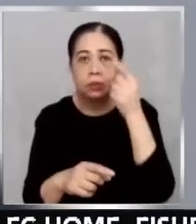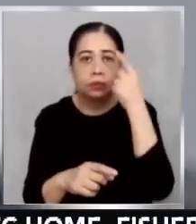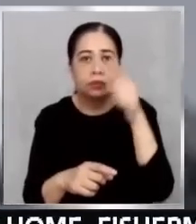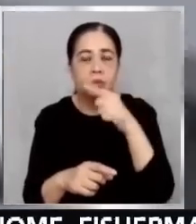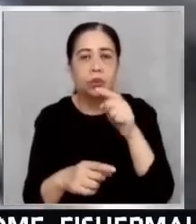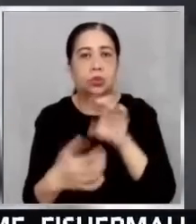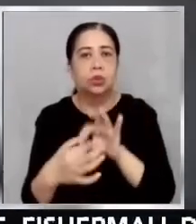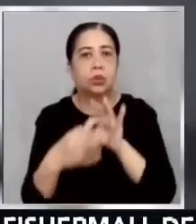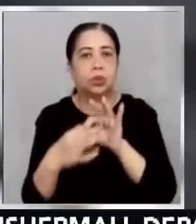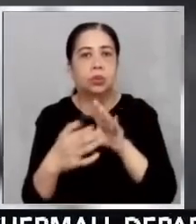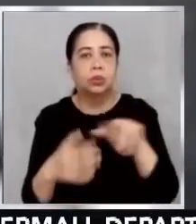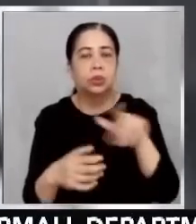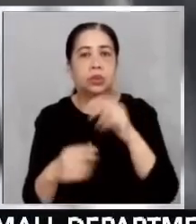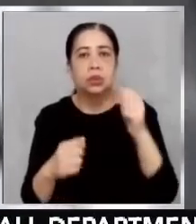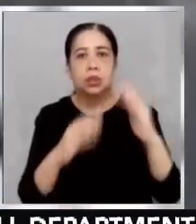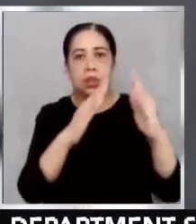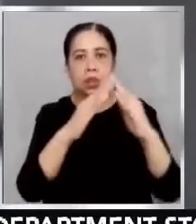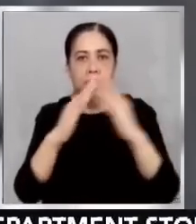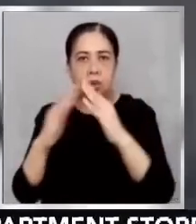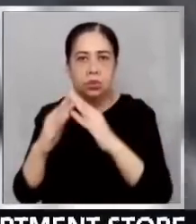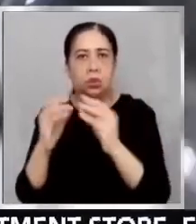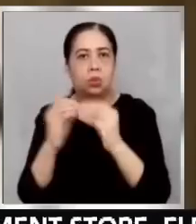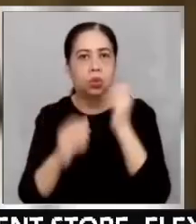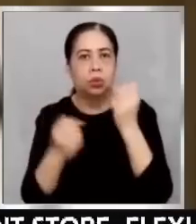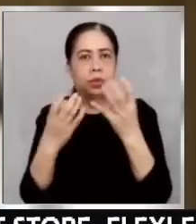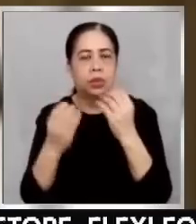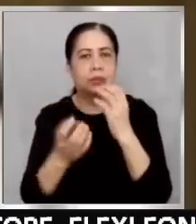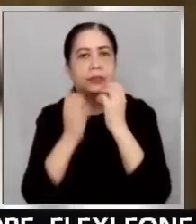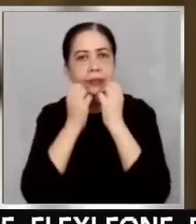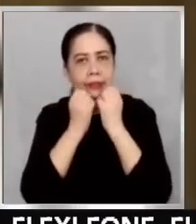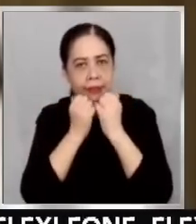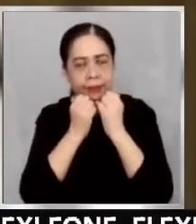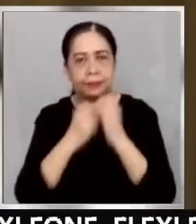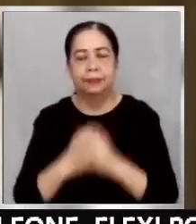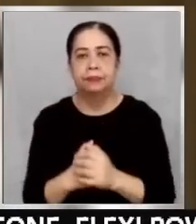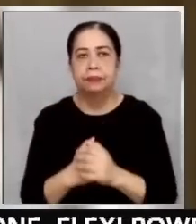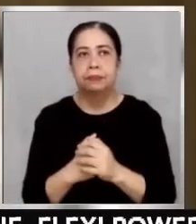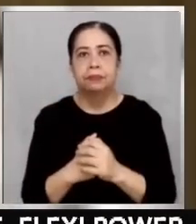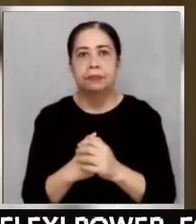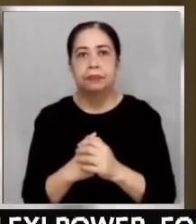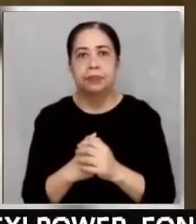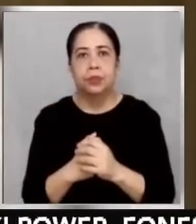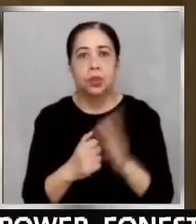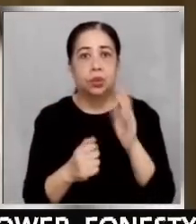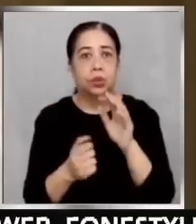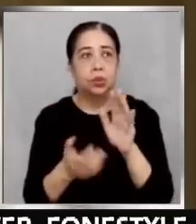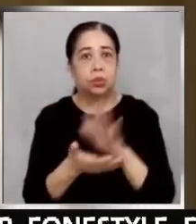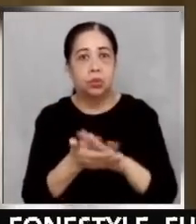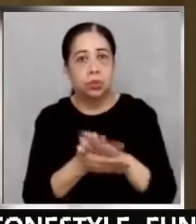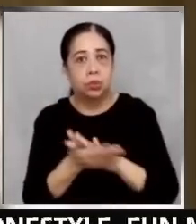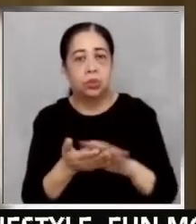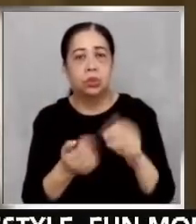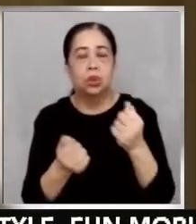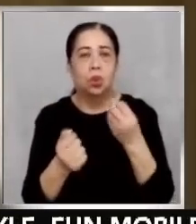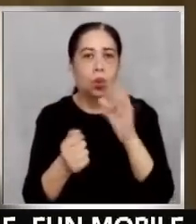mga kabahayan na mas maraming matitipid. Yung pagwawashing ng mga vehicles natin, yung